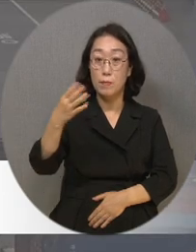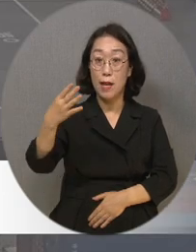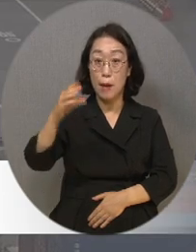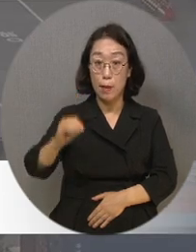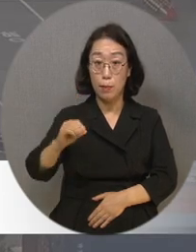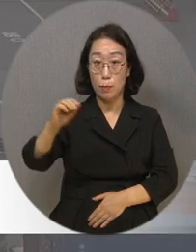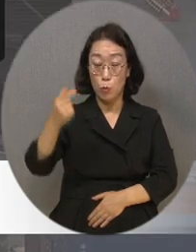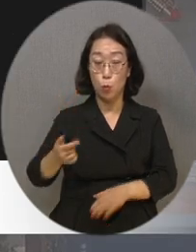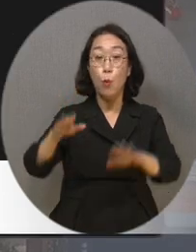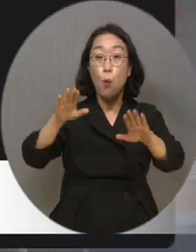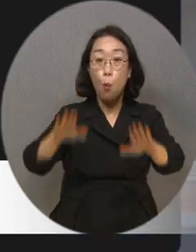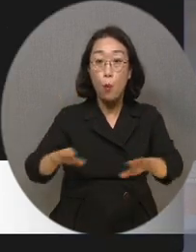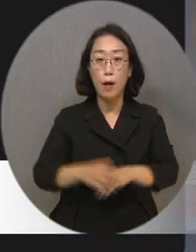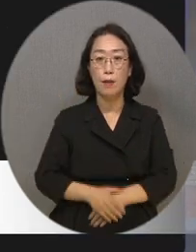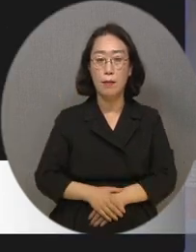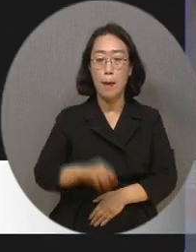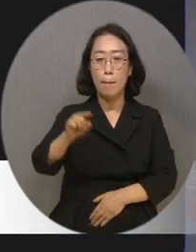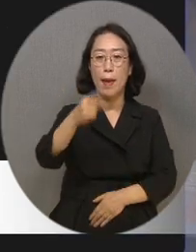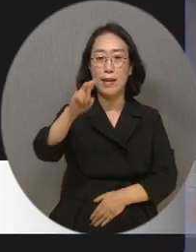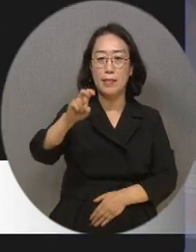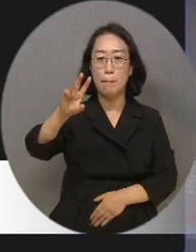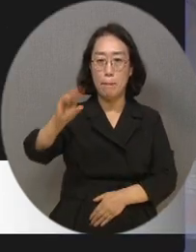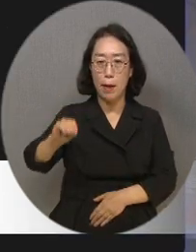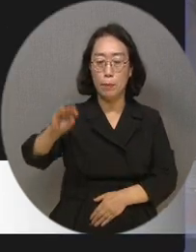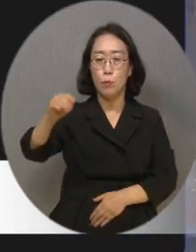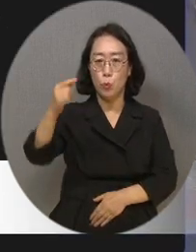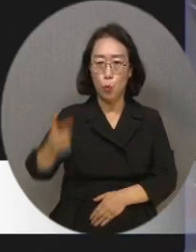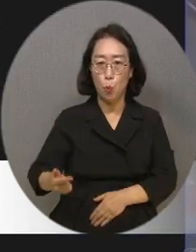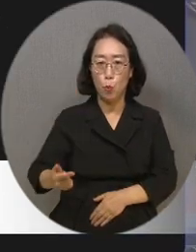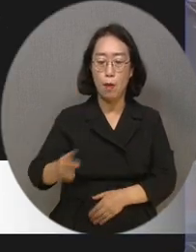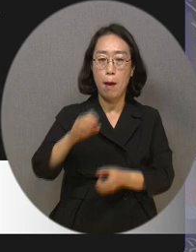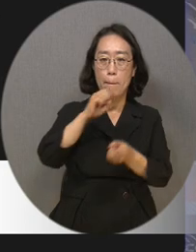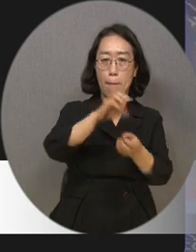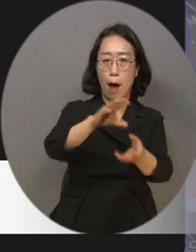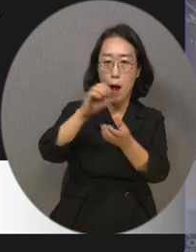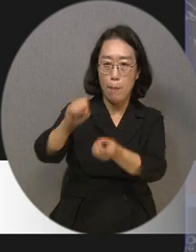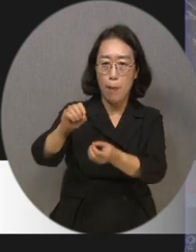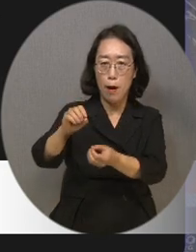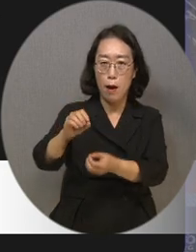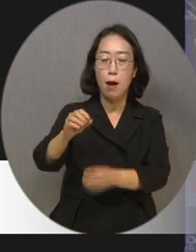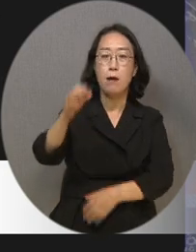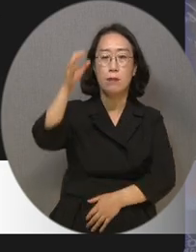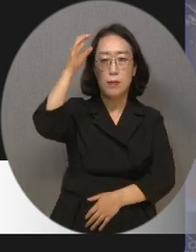달하며 올해는 약 120만 톤의 화물이 운송될 것으로 예상됩니다.